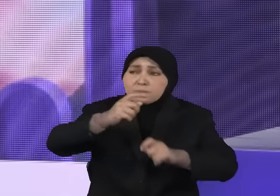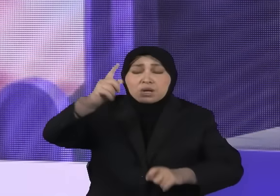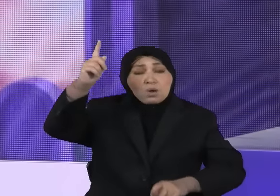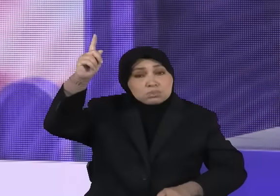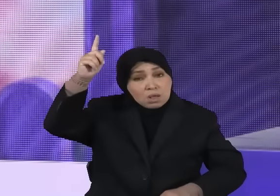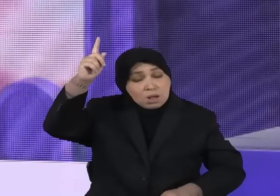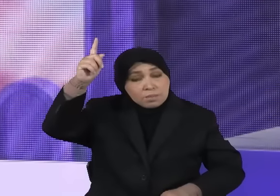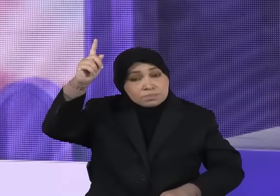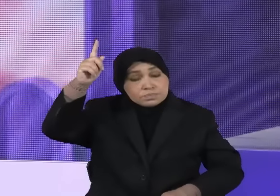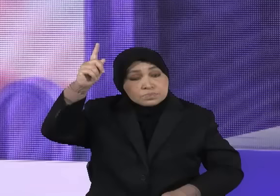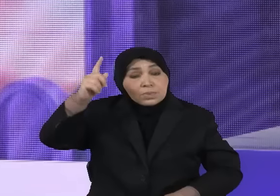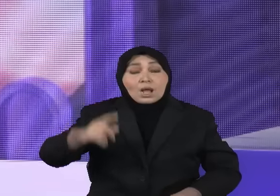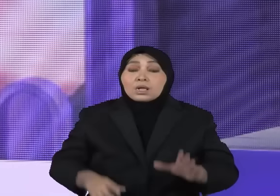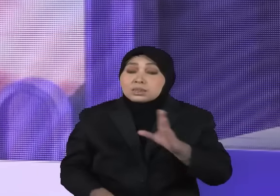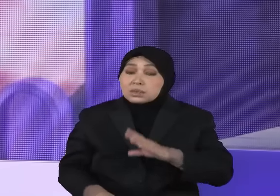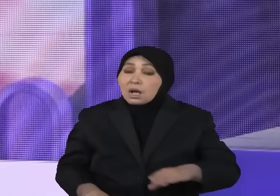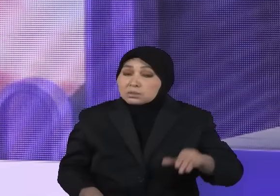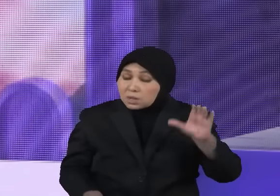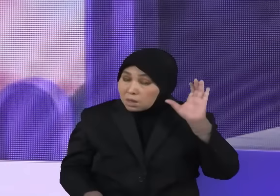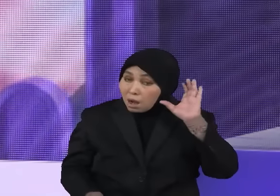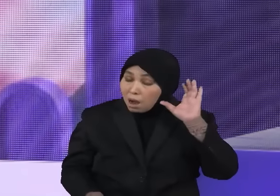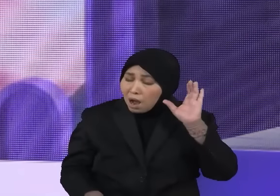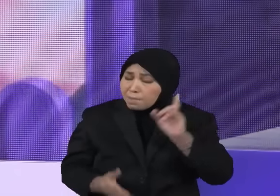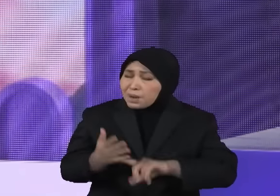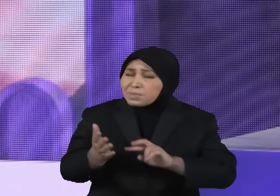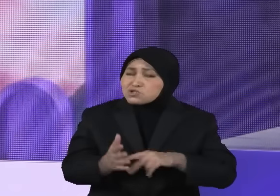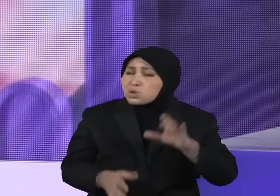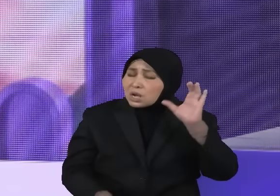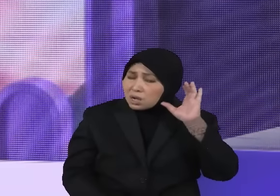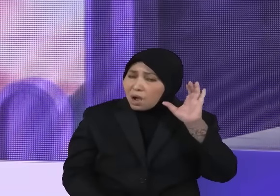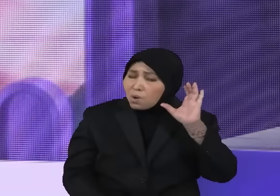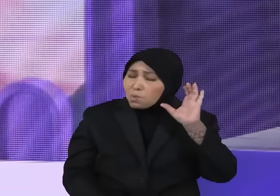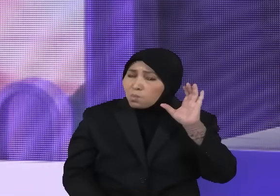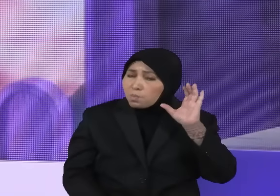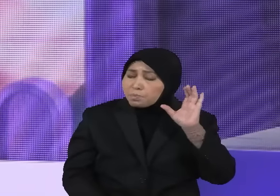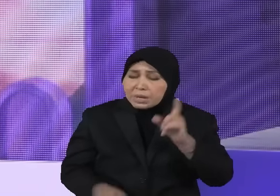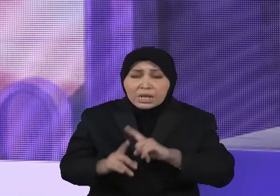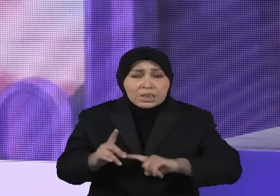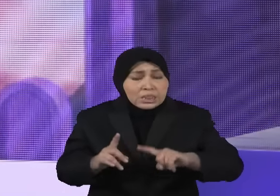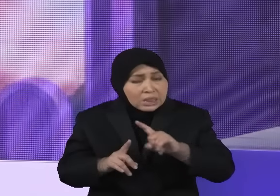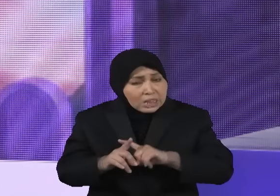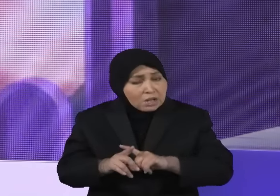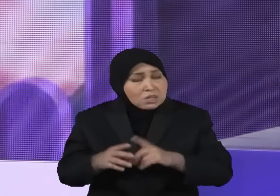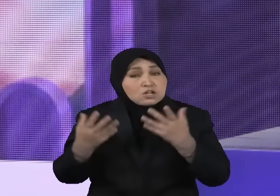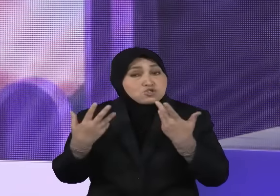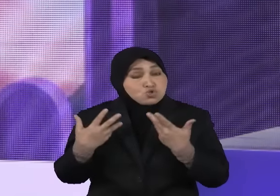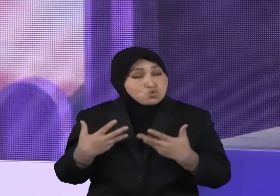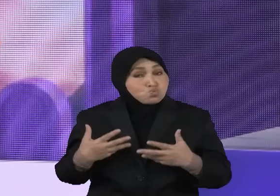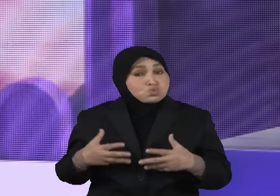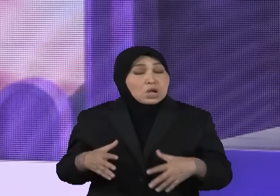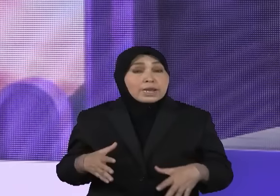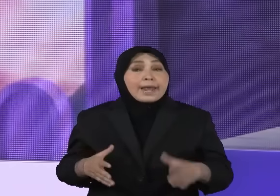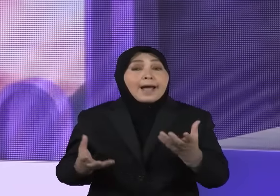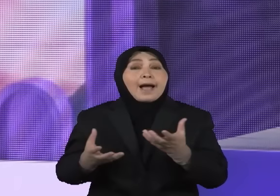Allah, wasma'u, dan dengar. Apa maksud dengarlah? Maksudnya ada orang yang bila dia dah nak